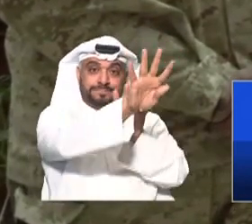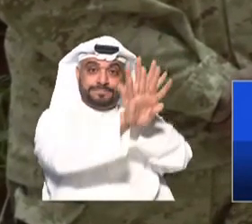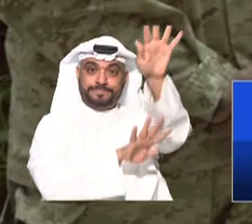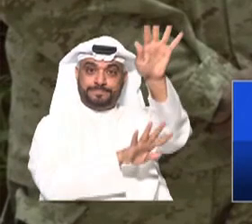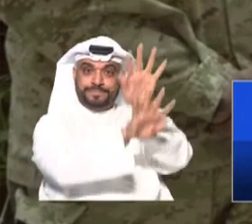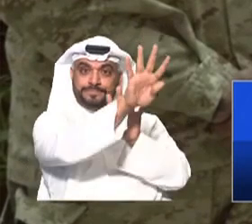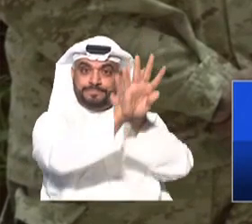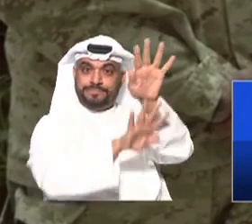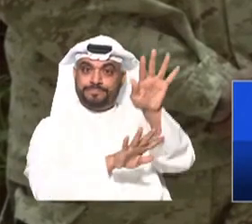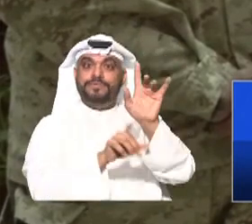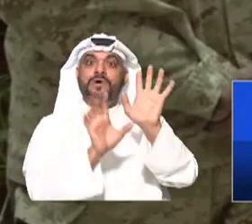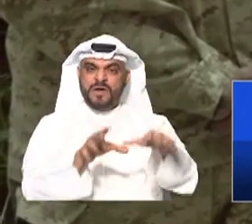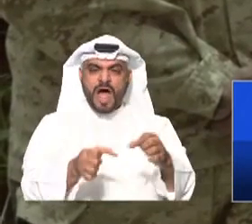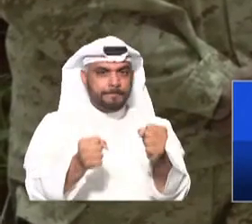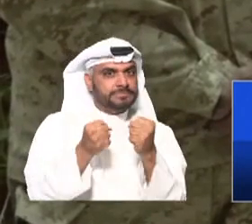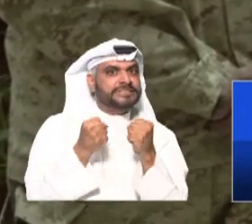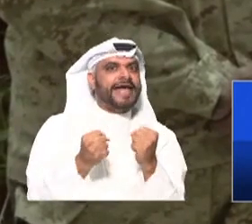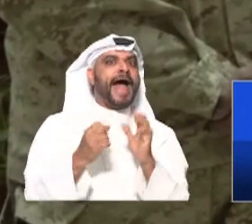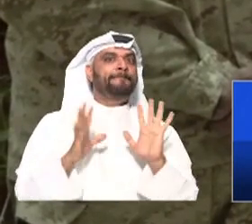معقدة